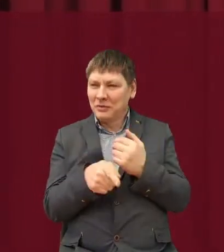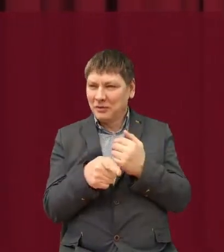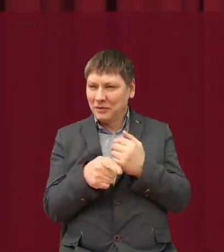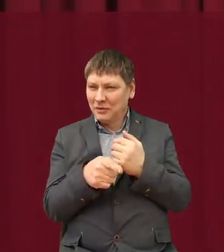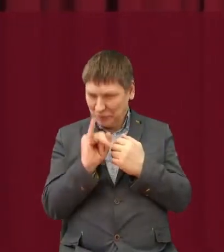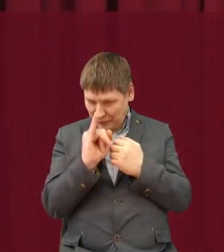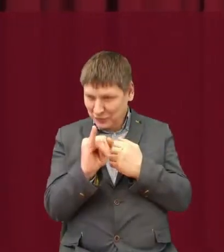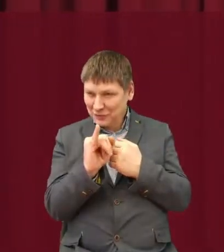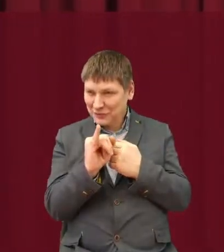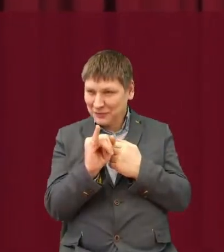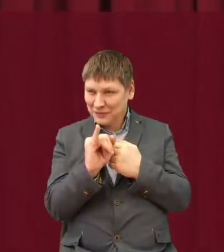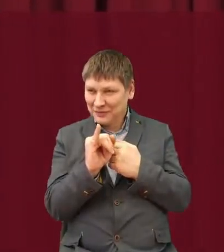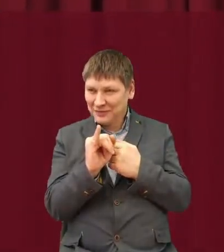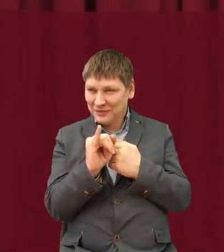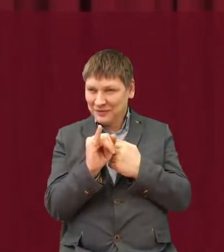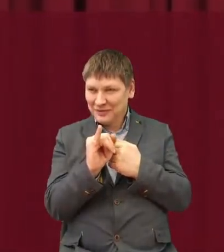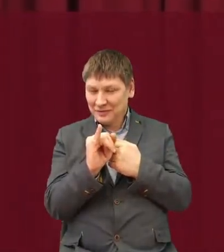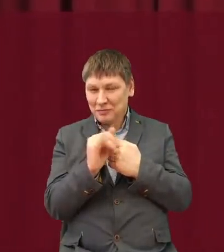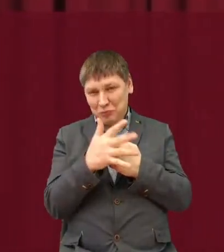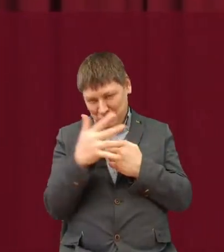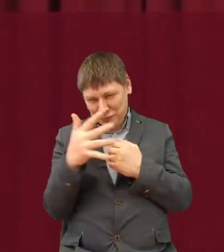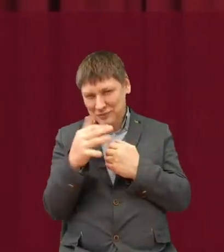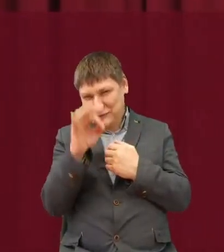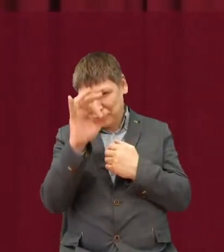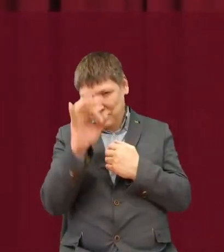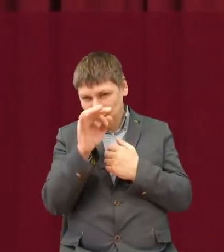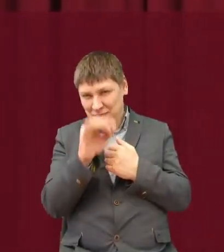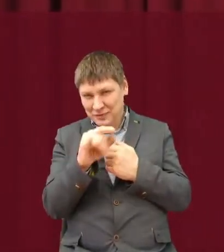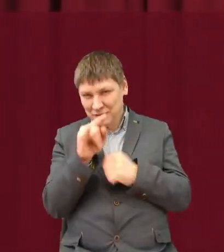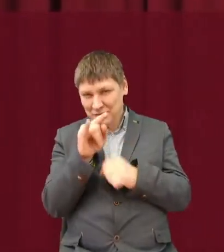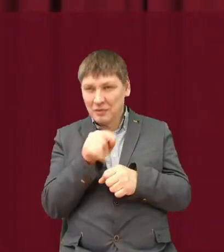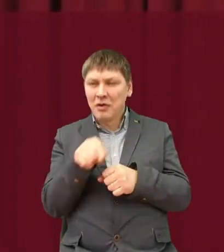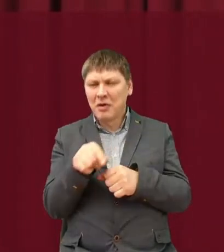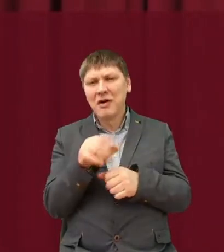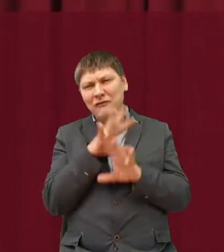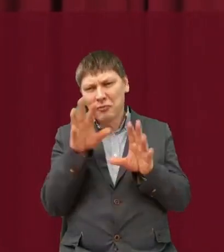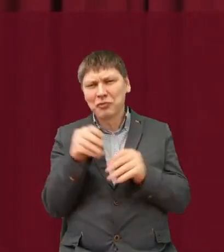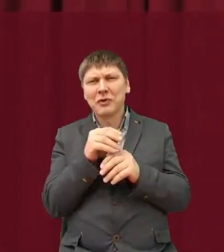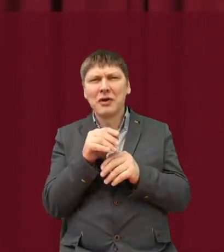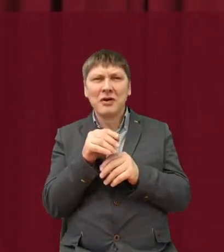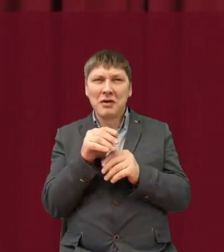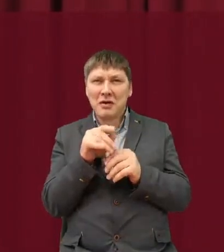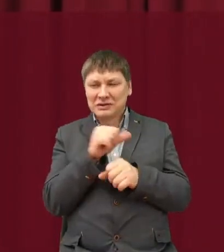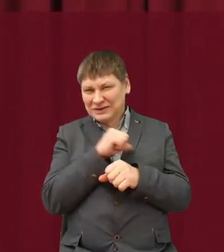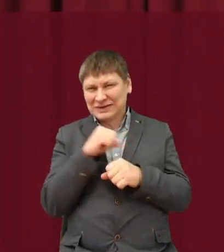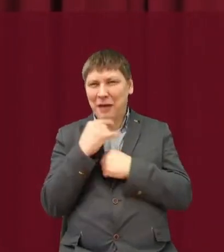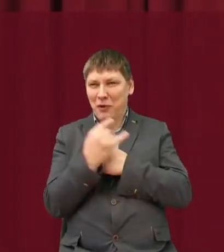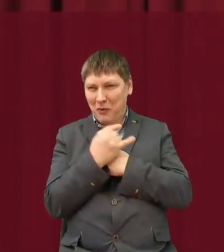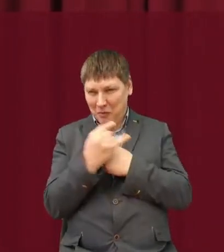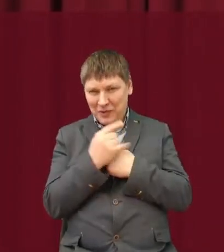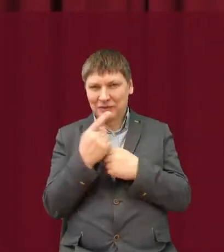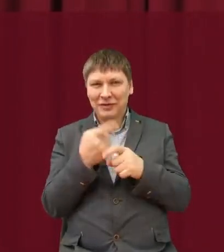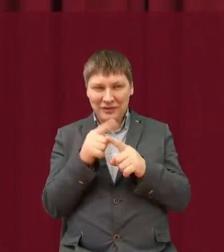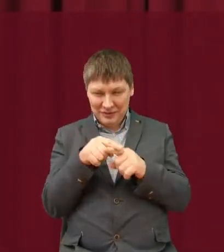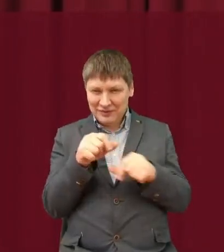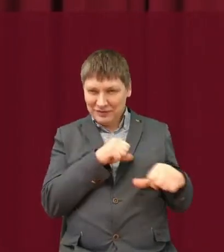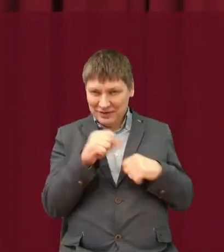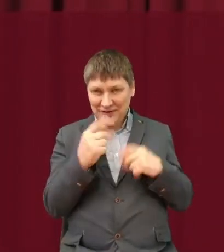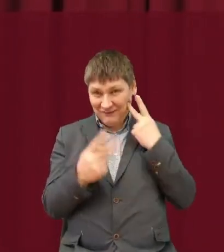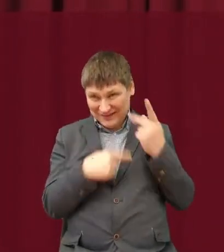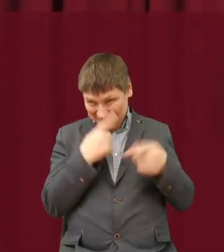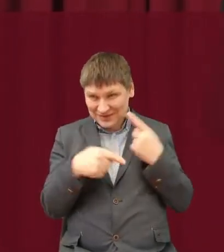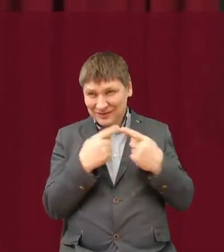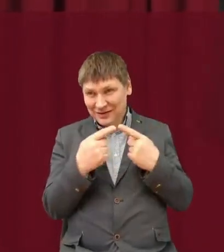оно плохое задавался вопросом и всегда ли самообман является грехом а словарь русского языка